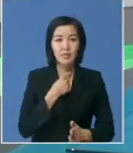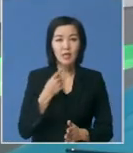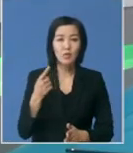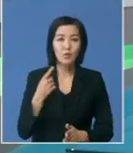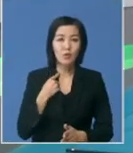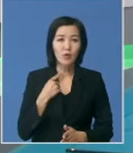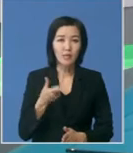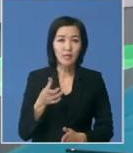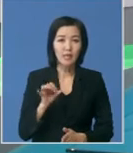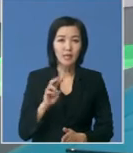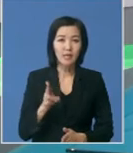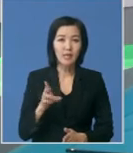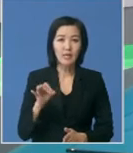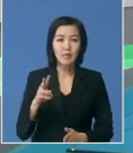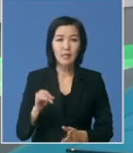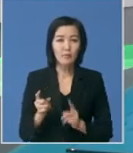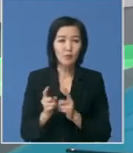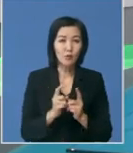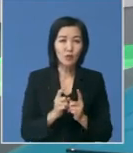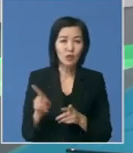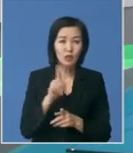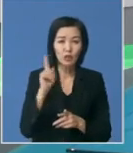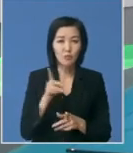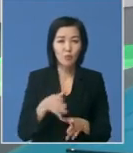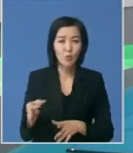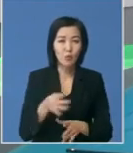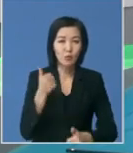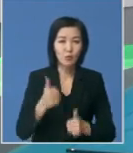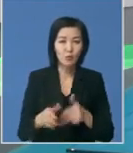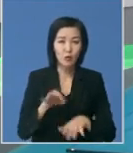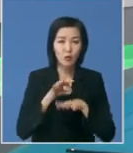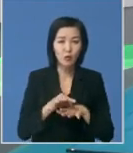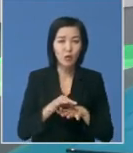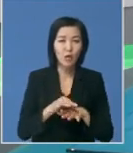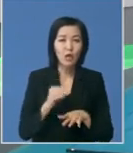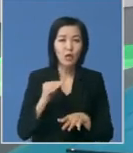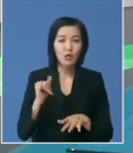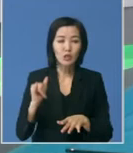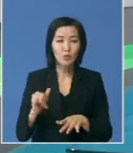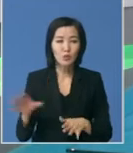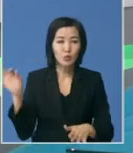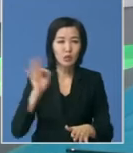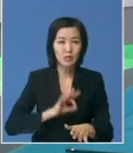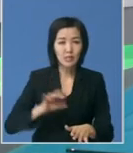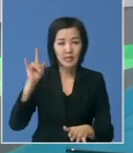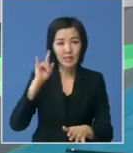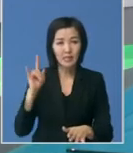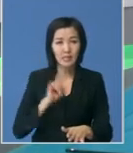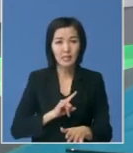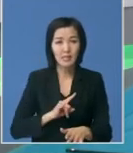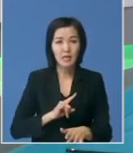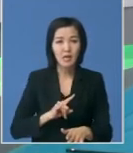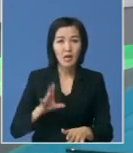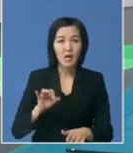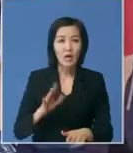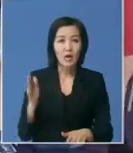Талдықорғанда грек-рим күресінен жасөспірімдер арасында облыстық турнир өтті. Оған жеті өңірмен қатар Шығыс Қазақстан, Ақтөбе, Жамбыл облыстары және Алматы